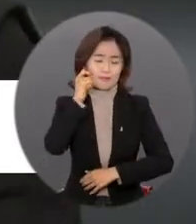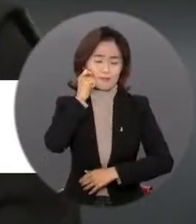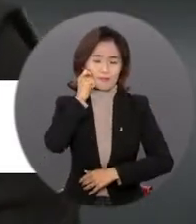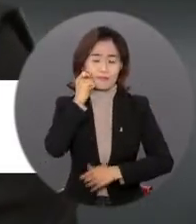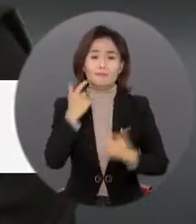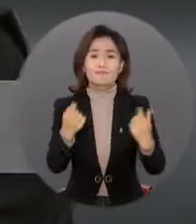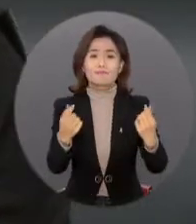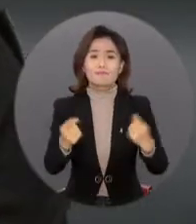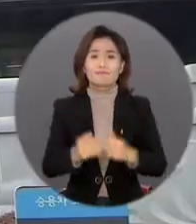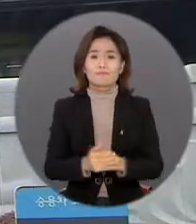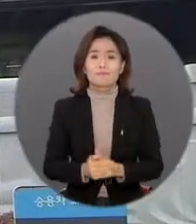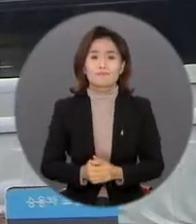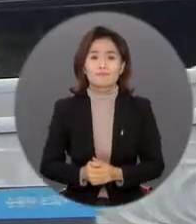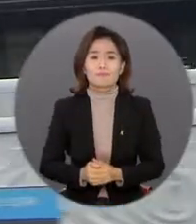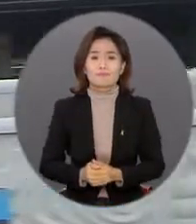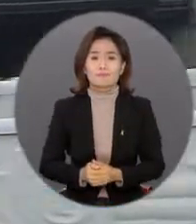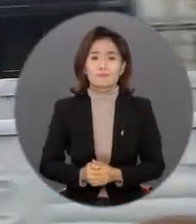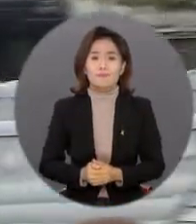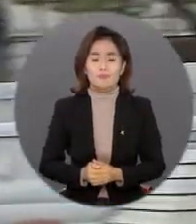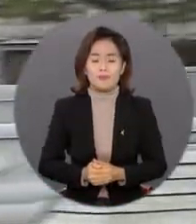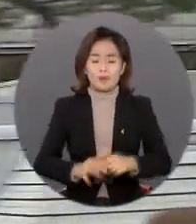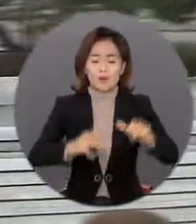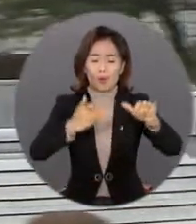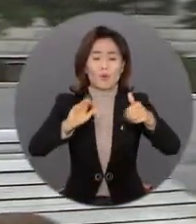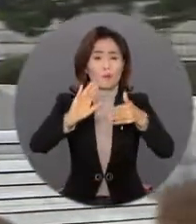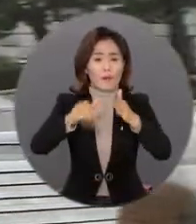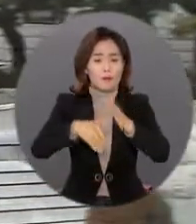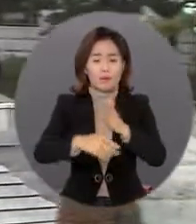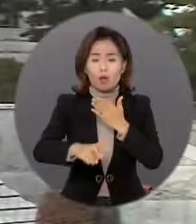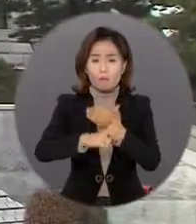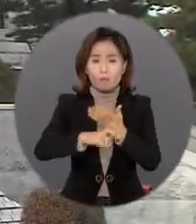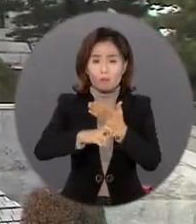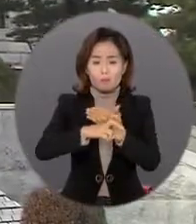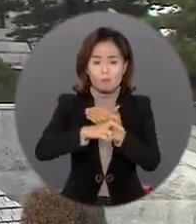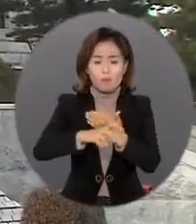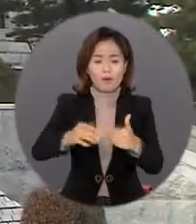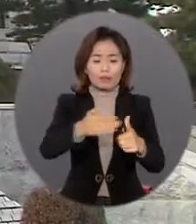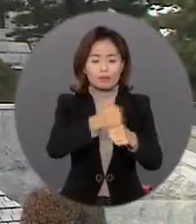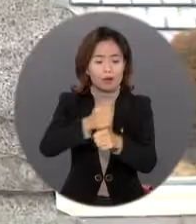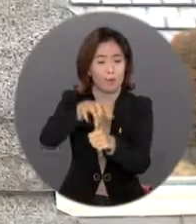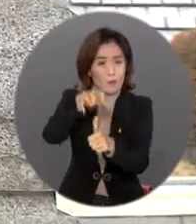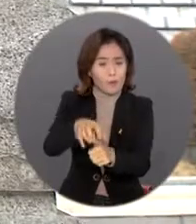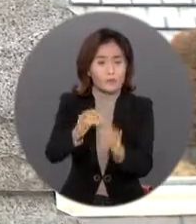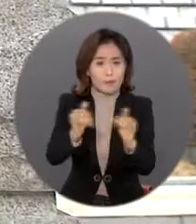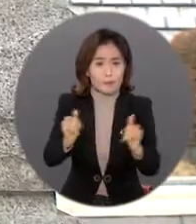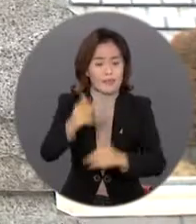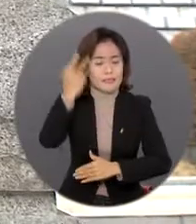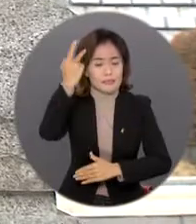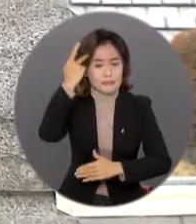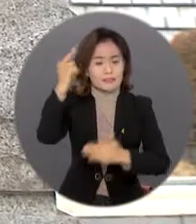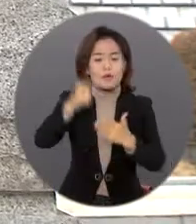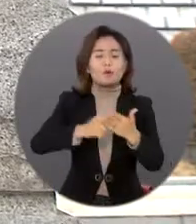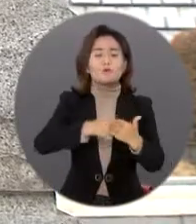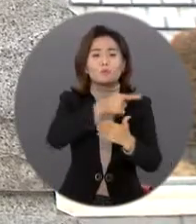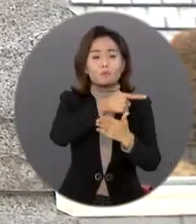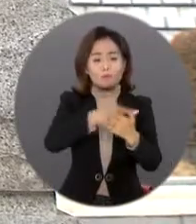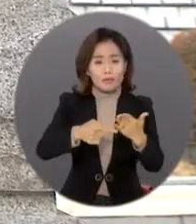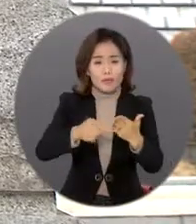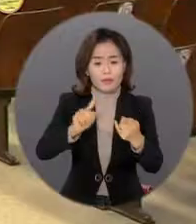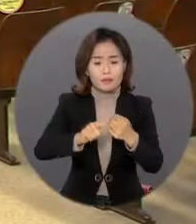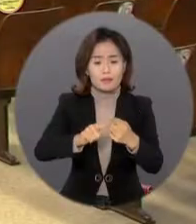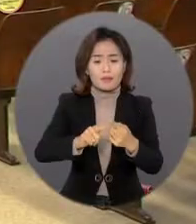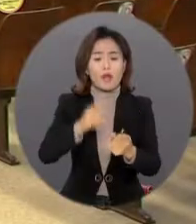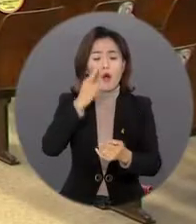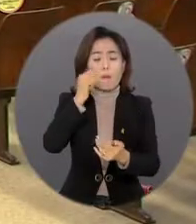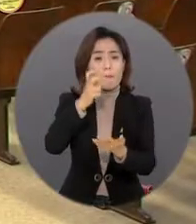못하고 살아온 거죠. 5.18 당시 불법 체포 구금된 피해자들에게 정신적 손해배상을 해야 한다는